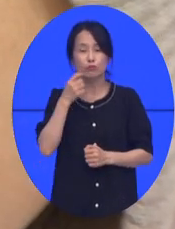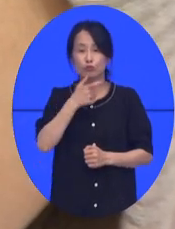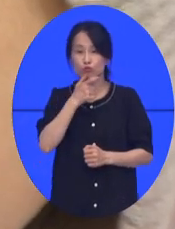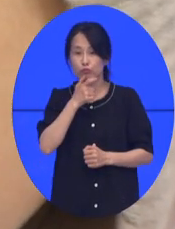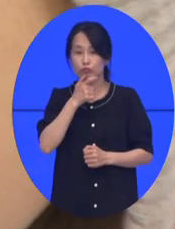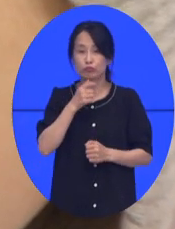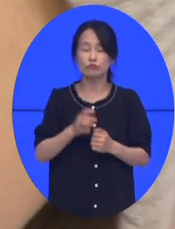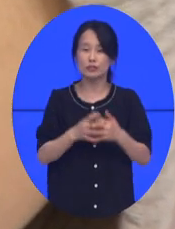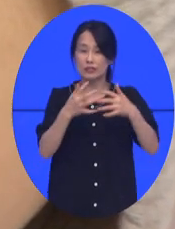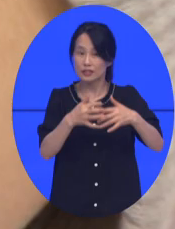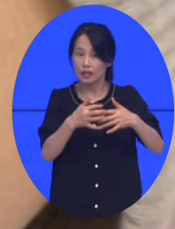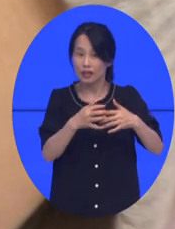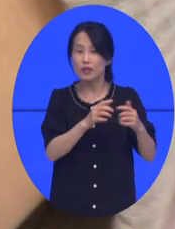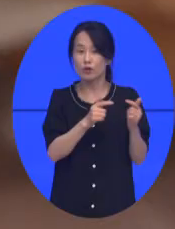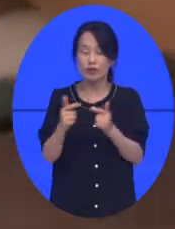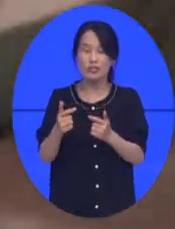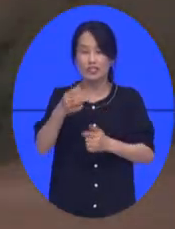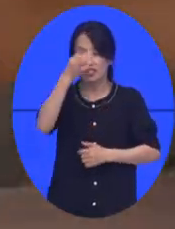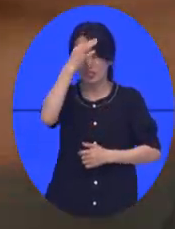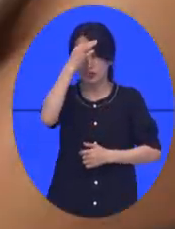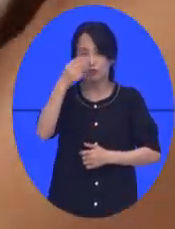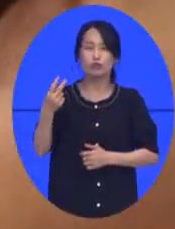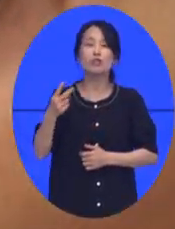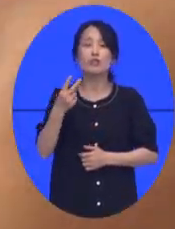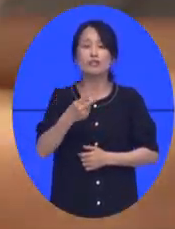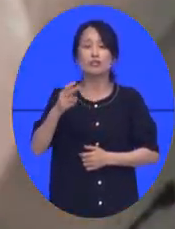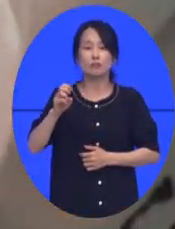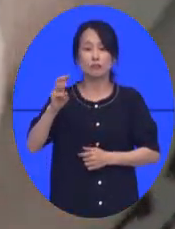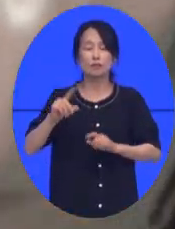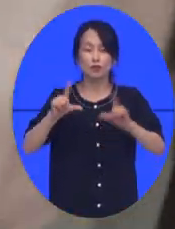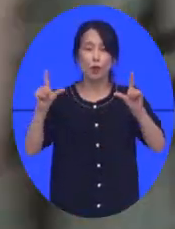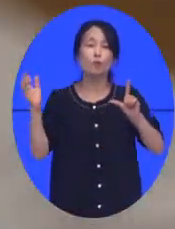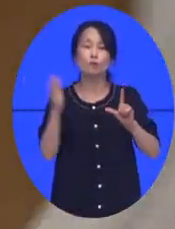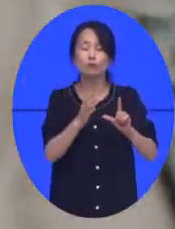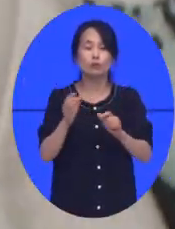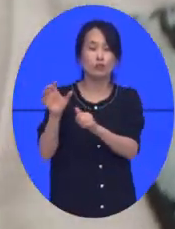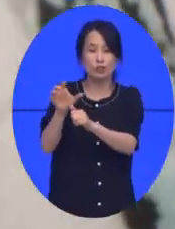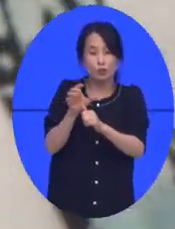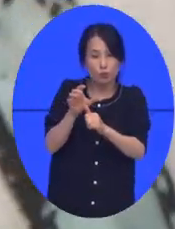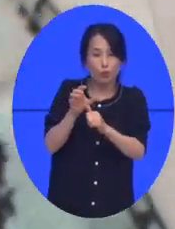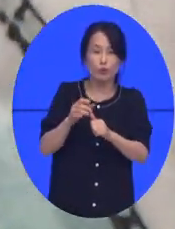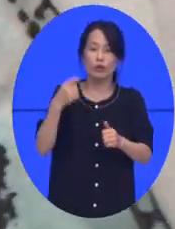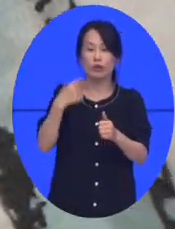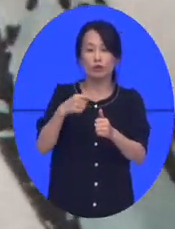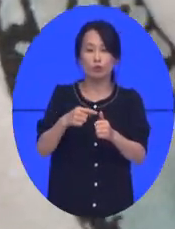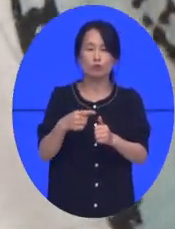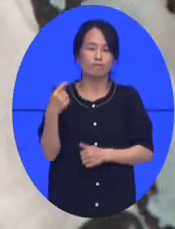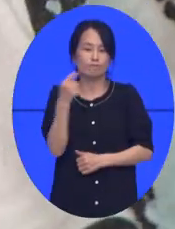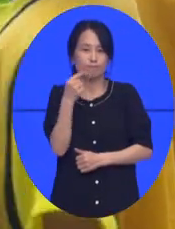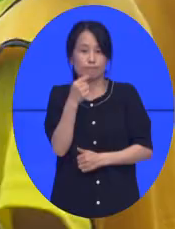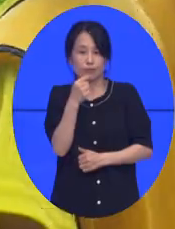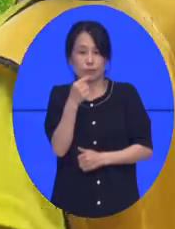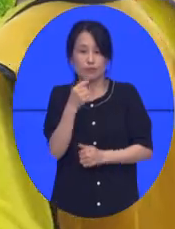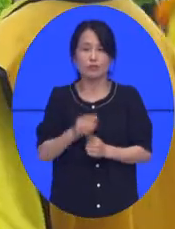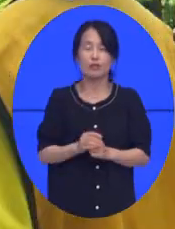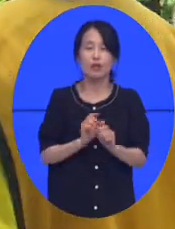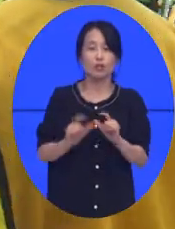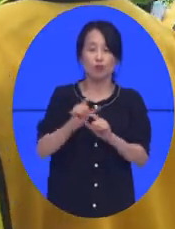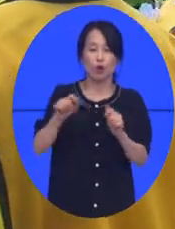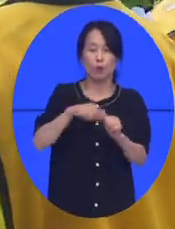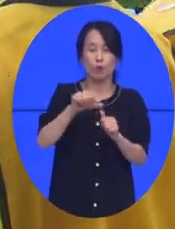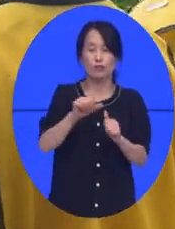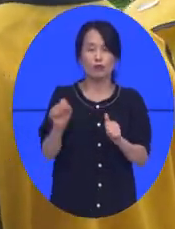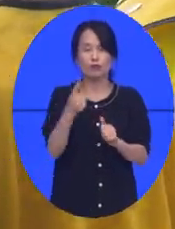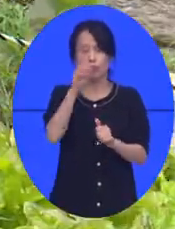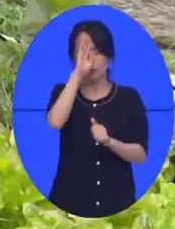등 건강 영양 모니터링 기술을 23년 하반기부터 도입해 교육 과정을 한층 고도화해 궁극적인